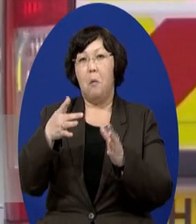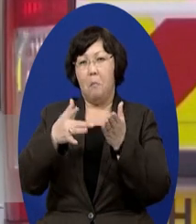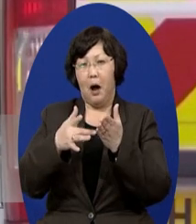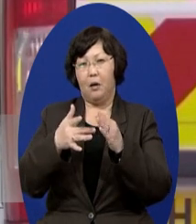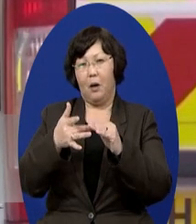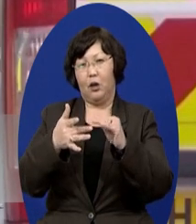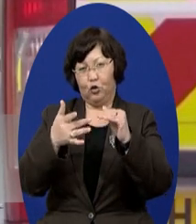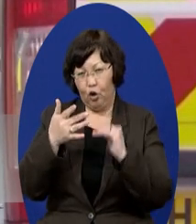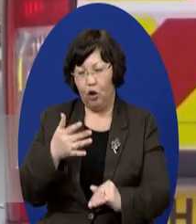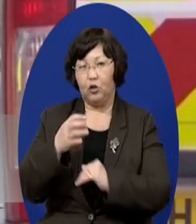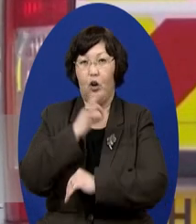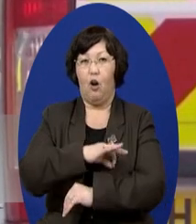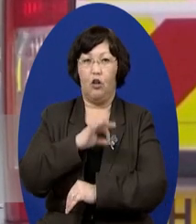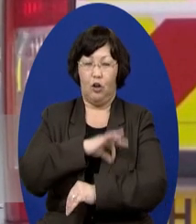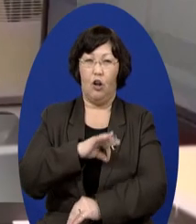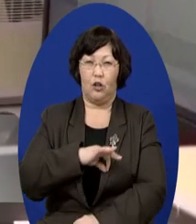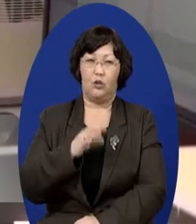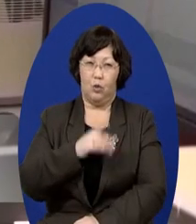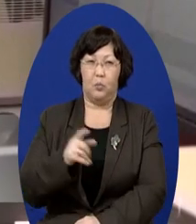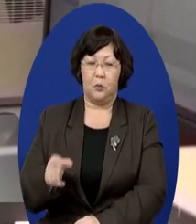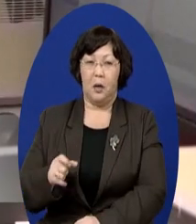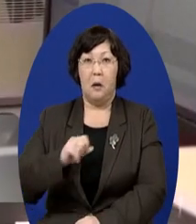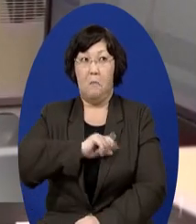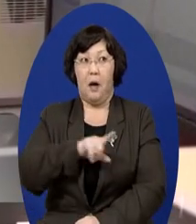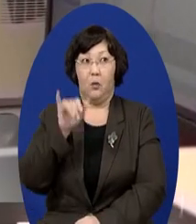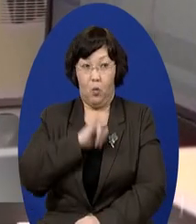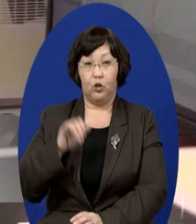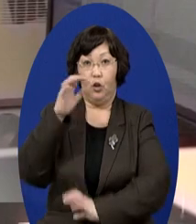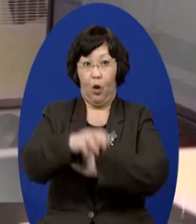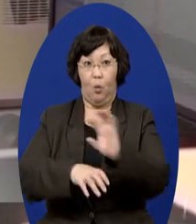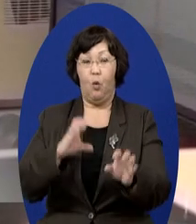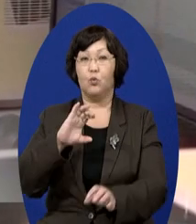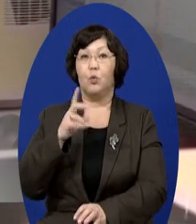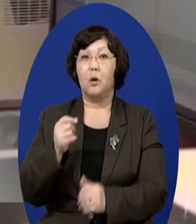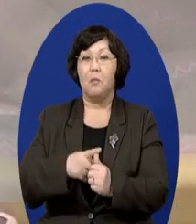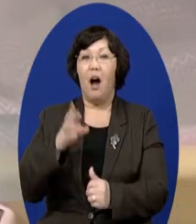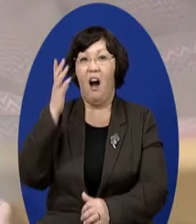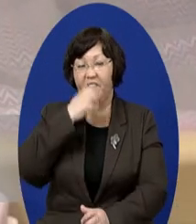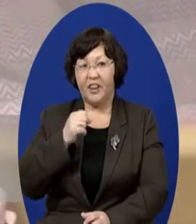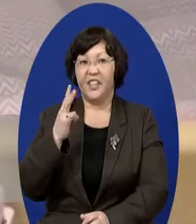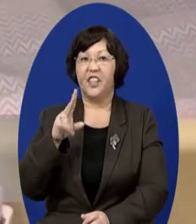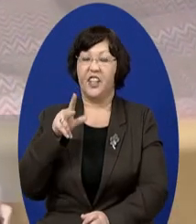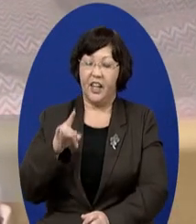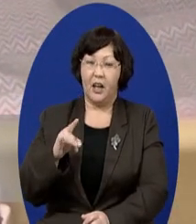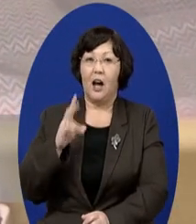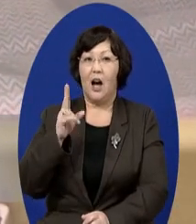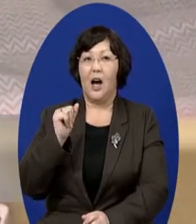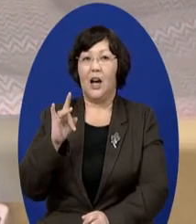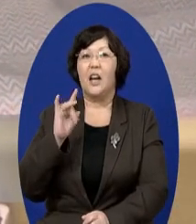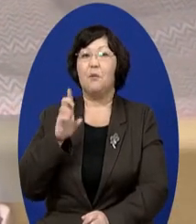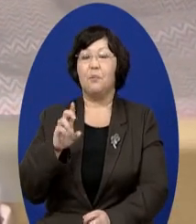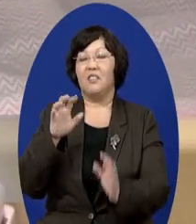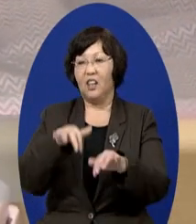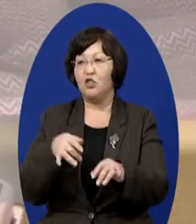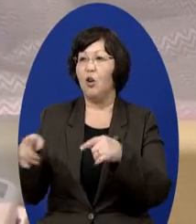орлоготой орнуудад байжээ. Харин чинээлэг орнууд руу очиж байгаа совилогчт нь Африк, тэр дундаа Нигер, Карибын тэнгисийн орнуудаас буюу